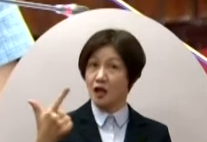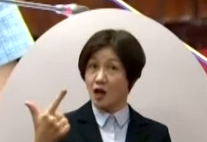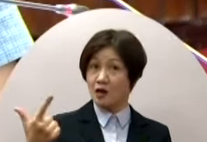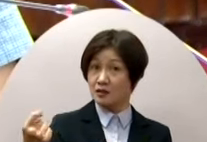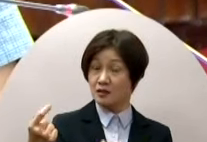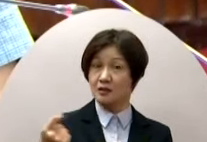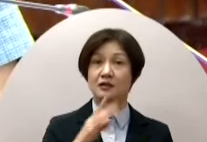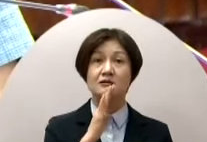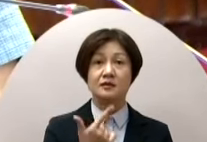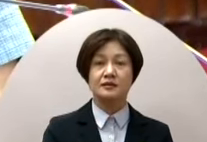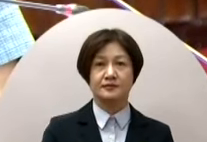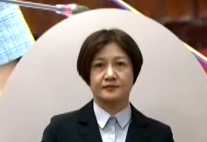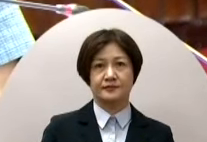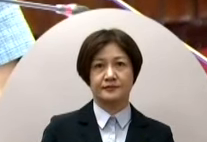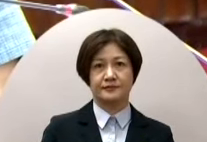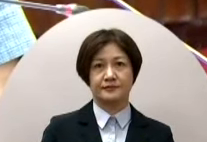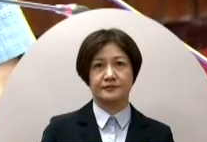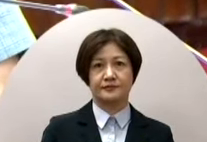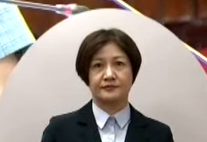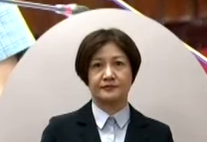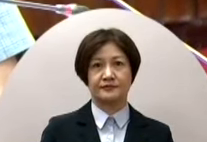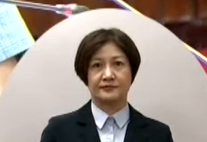样？ 文字或许有调整。